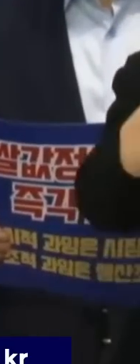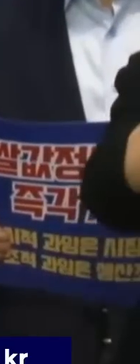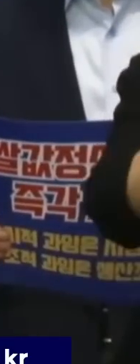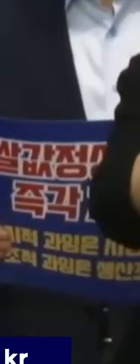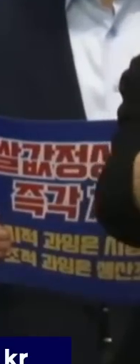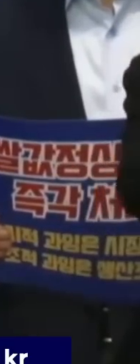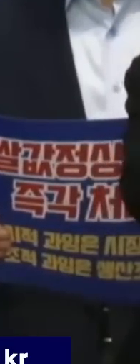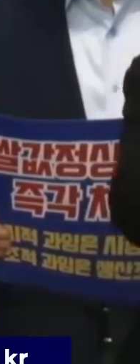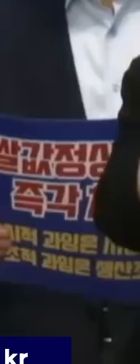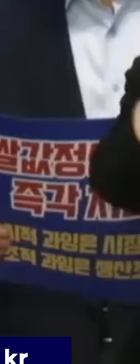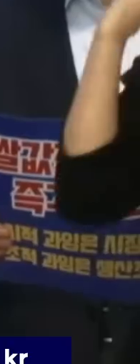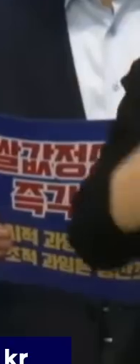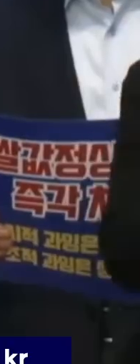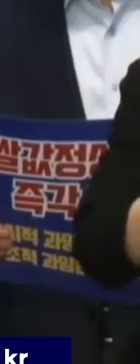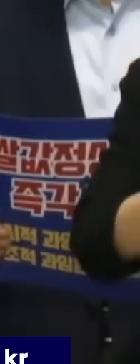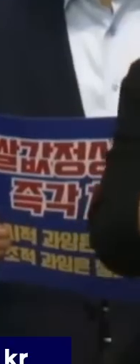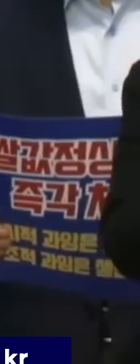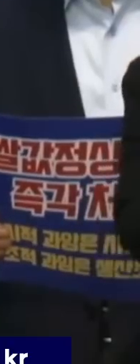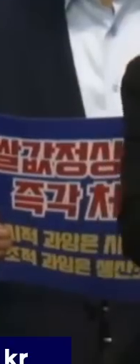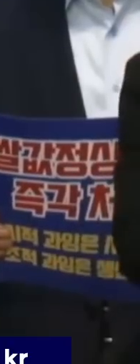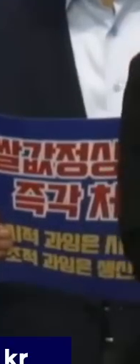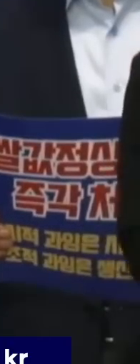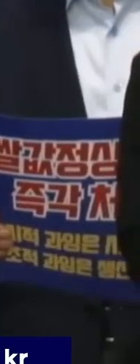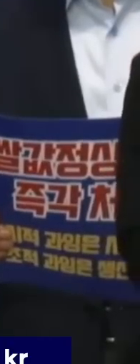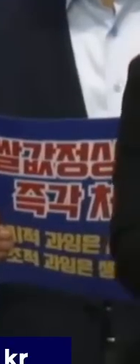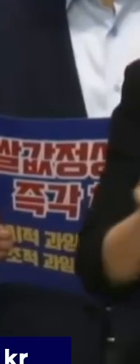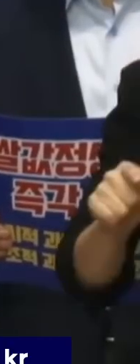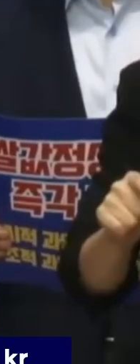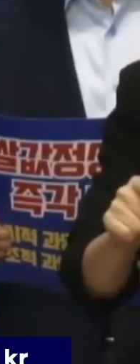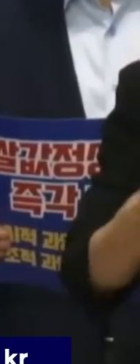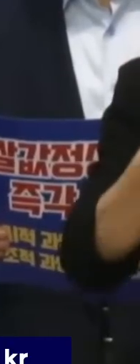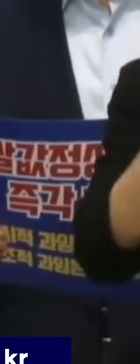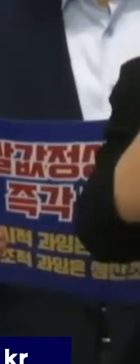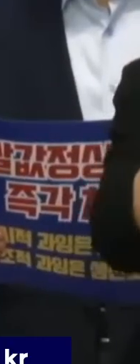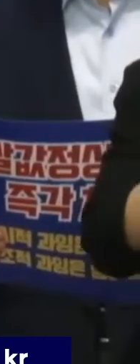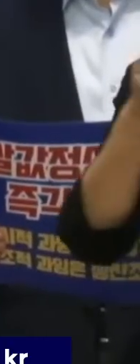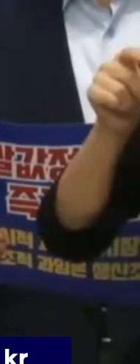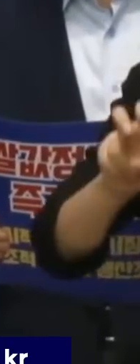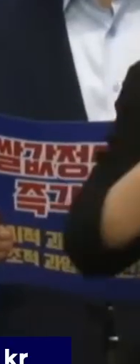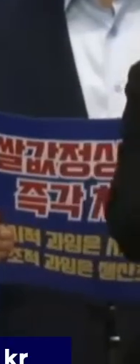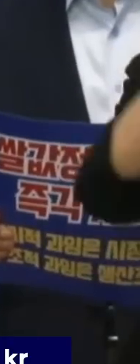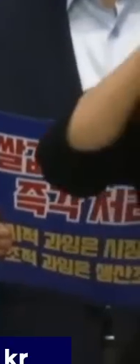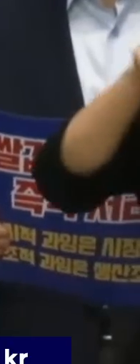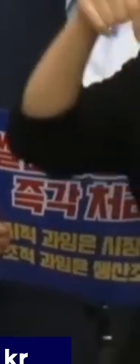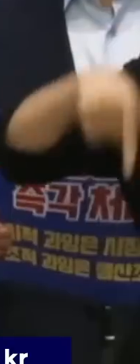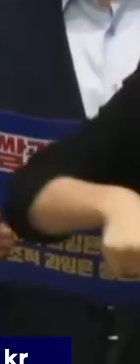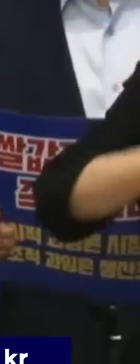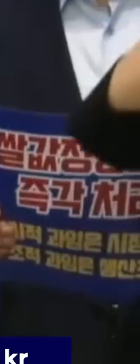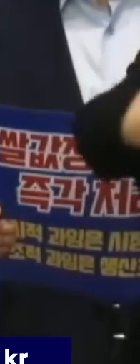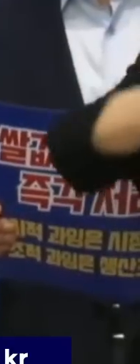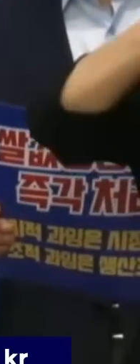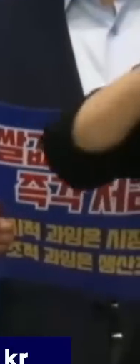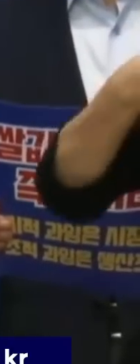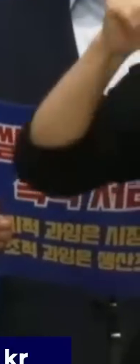신정훈 간사 이원택 소병훈 농해수위 위원장 김승남 간사 어기구 유성군